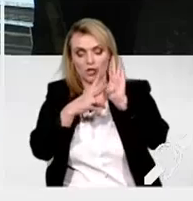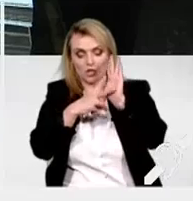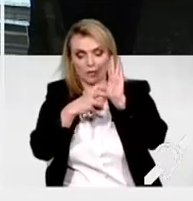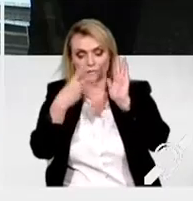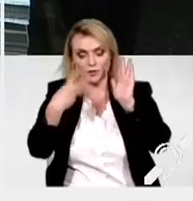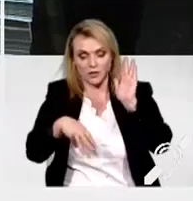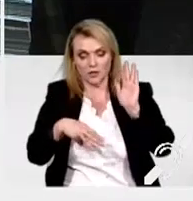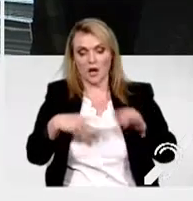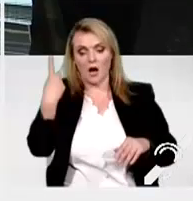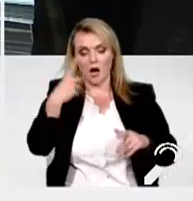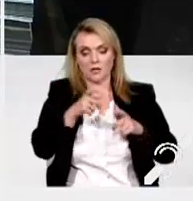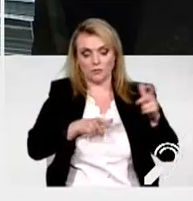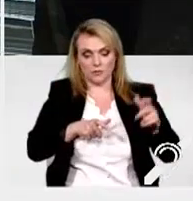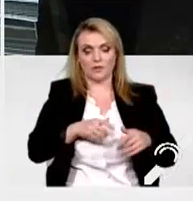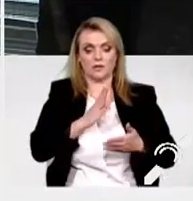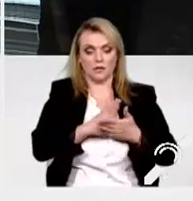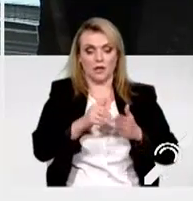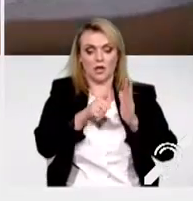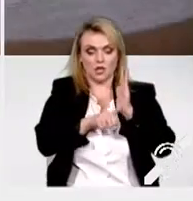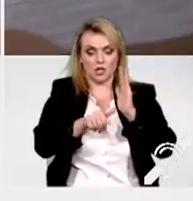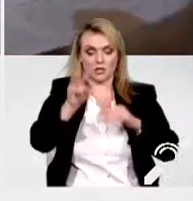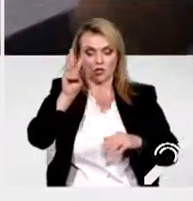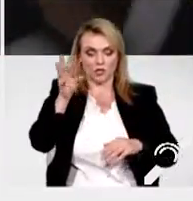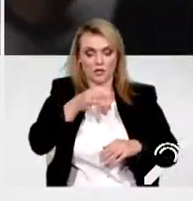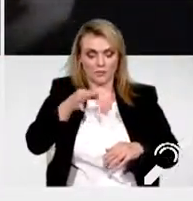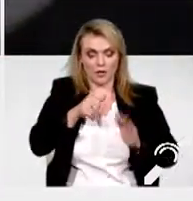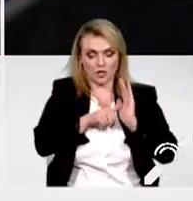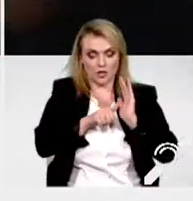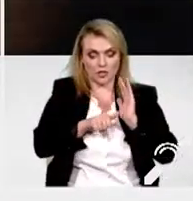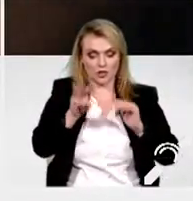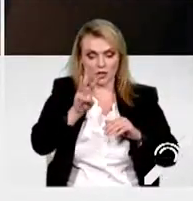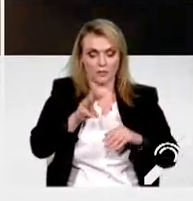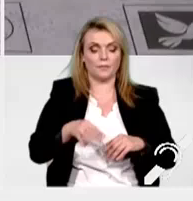1.073.000, costul unui buletin de vot este de 63 de bani. Fiecare